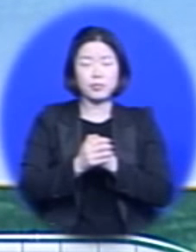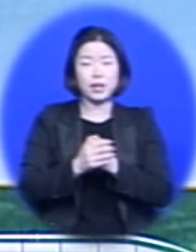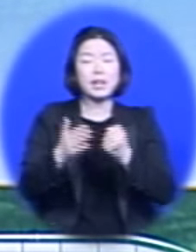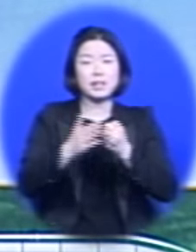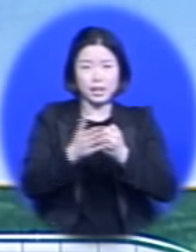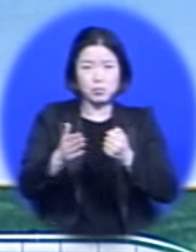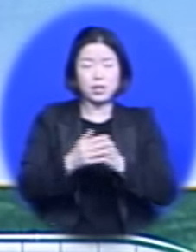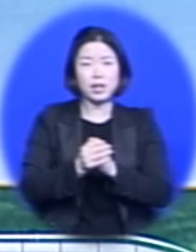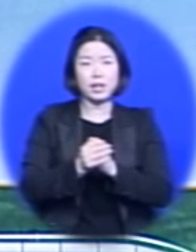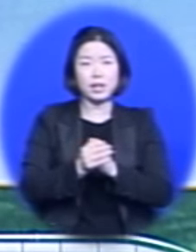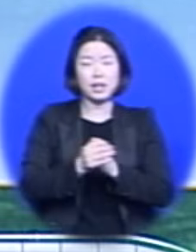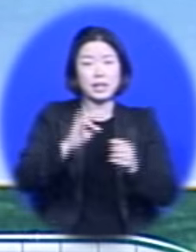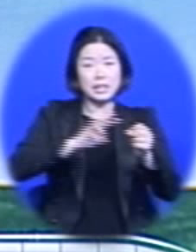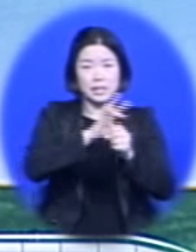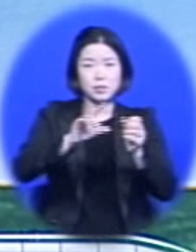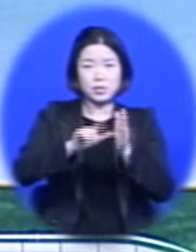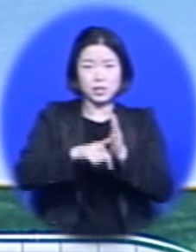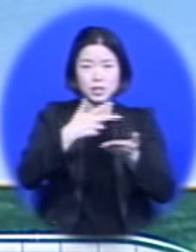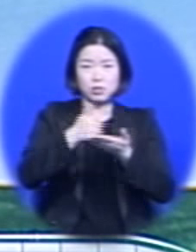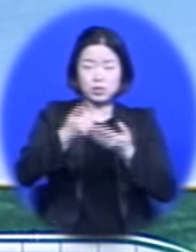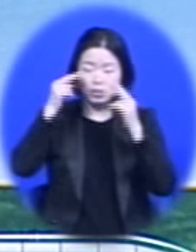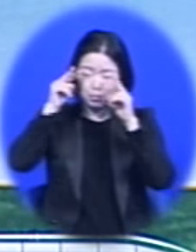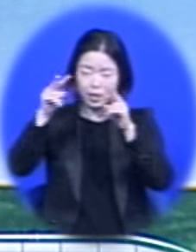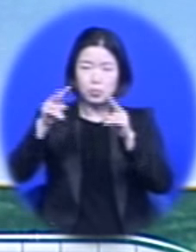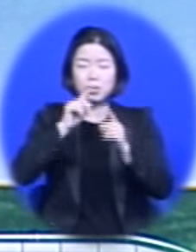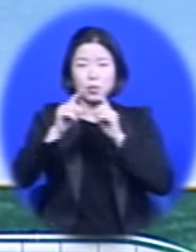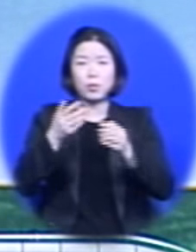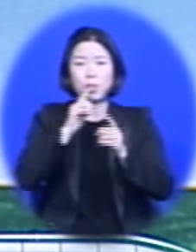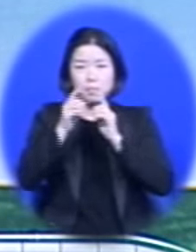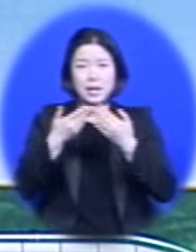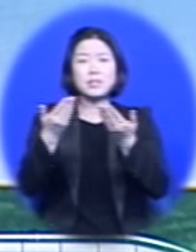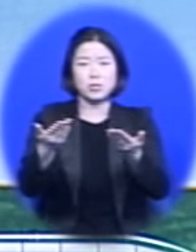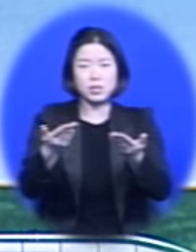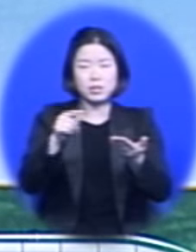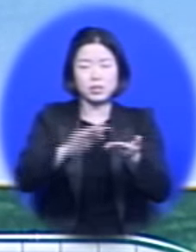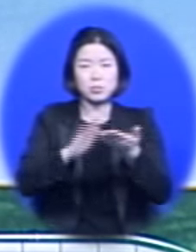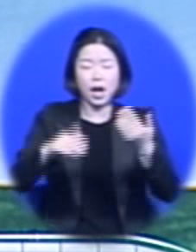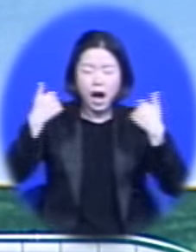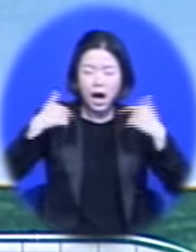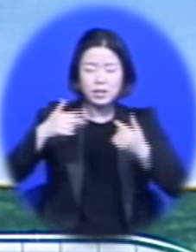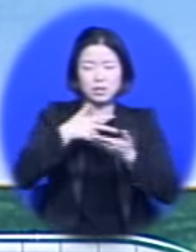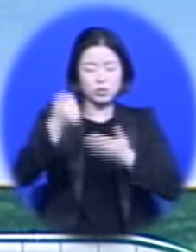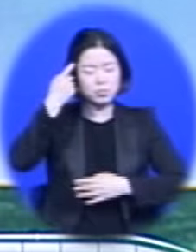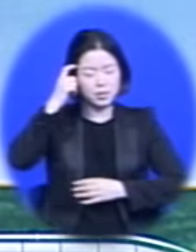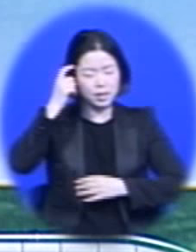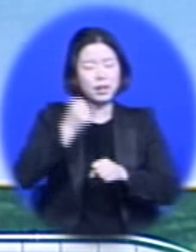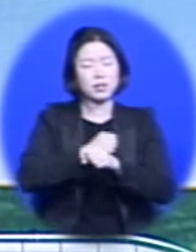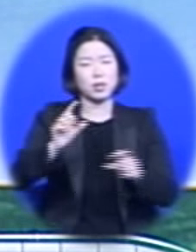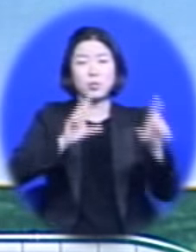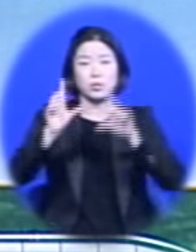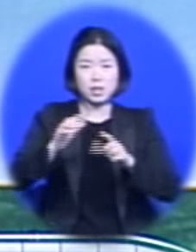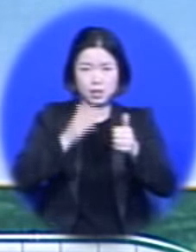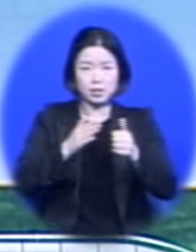그래서 24시간 주님을 바라보시라고 한 거예요. 항상 주님을 의식하고 살라는 겁니다.